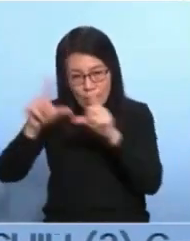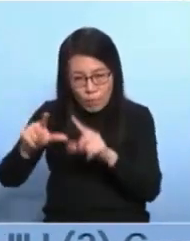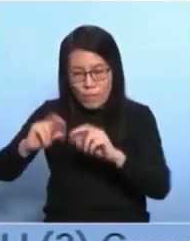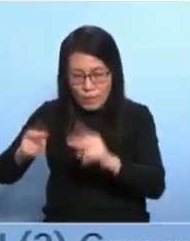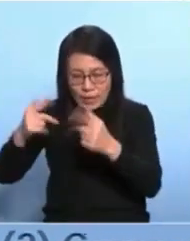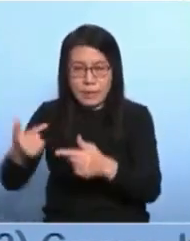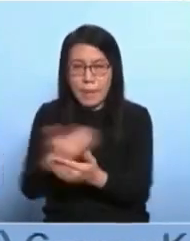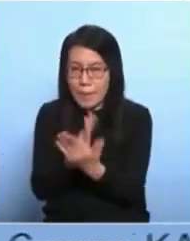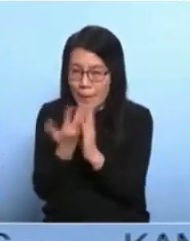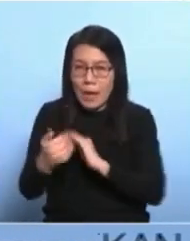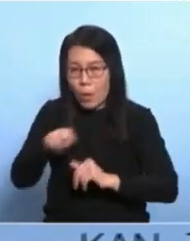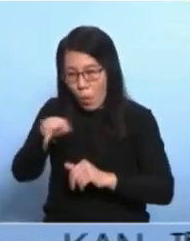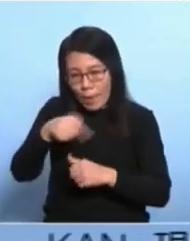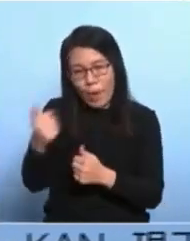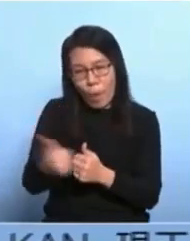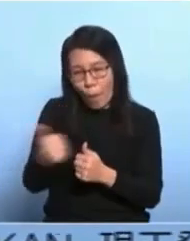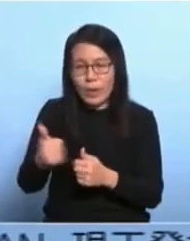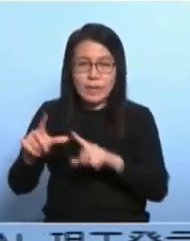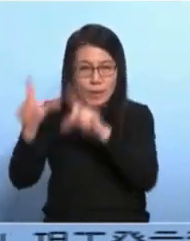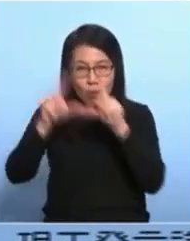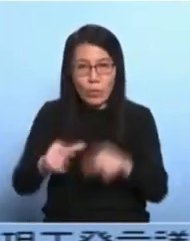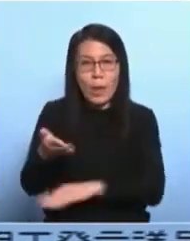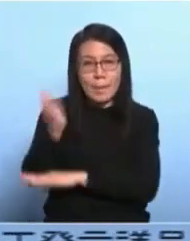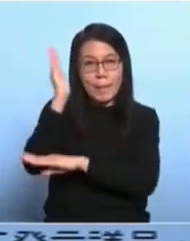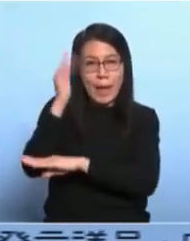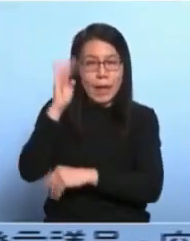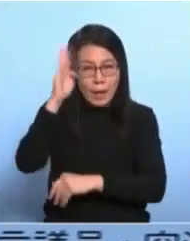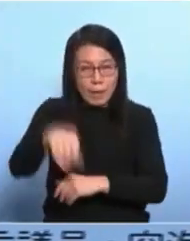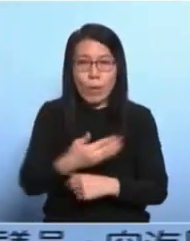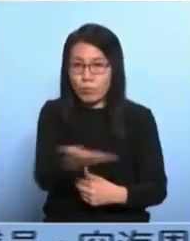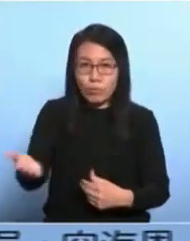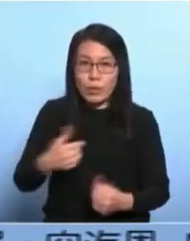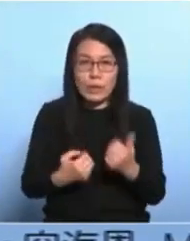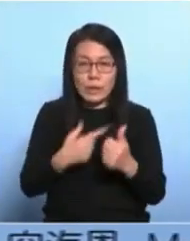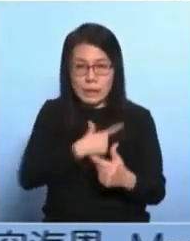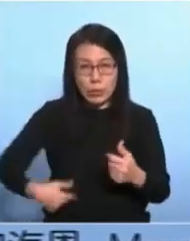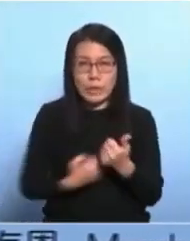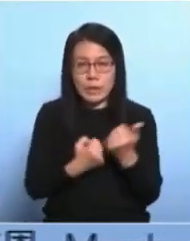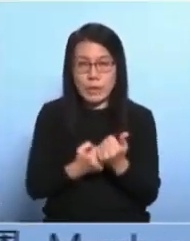元化地追求美好生活。主席，我謹此發言，希望各位議員支持我的議案。